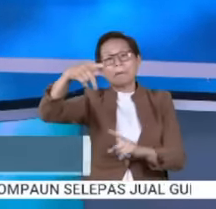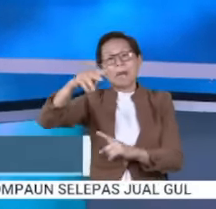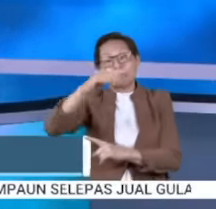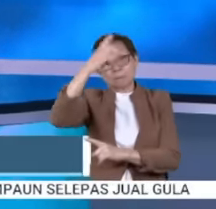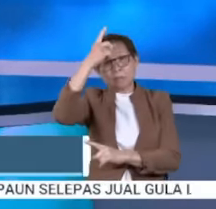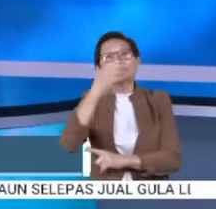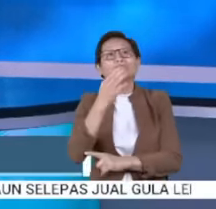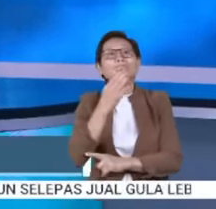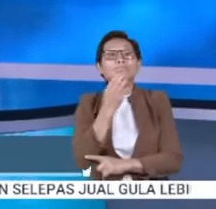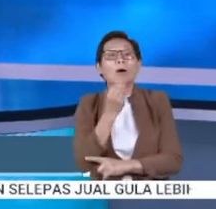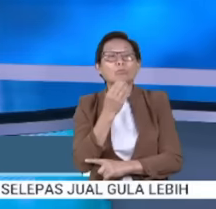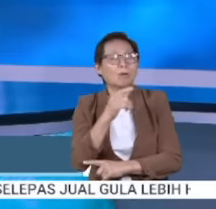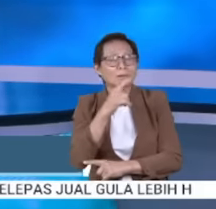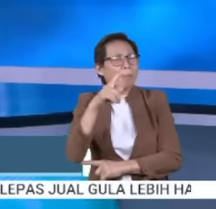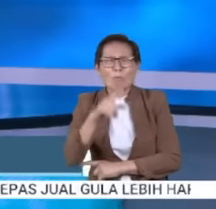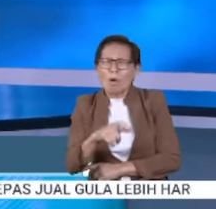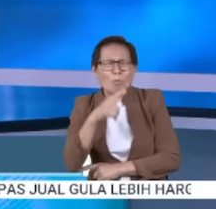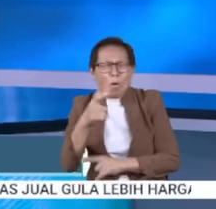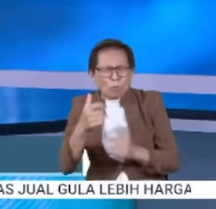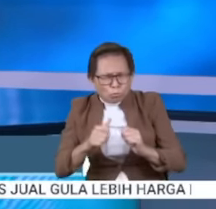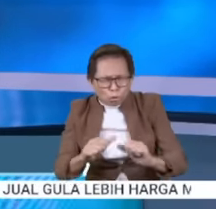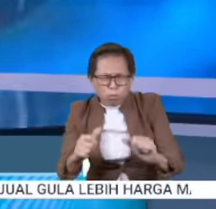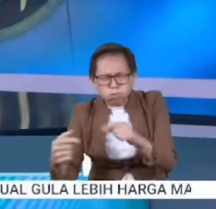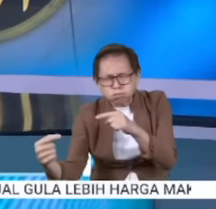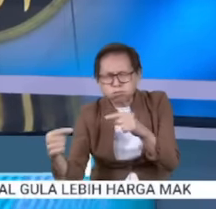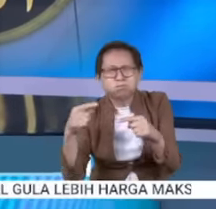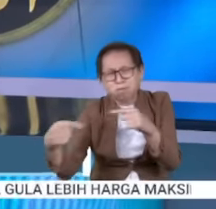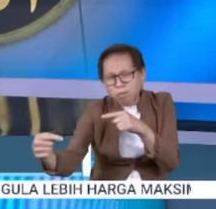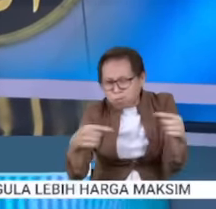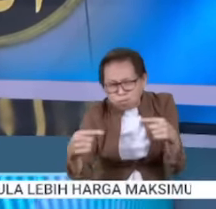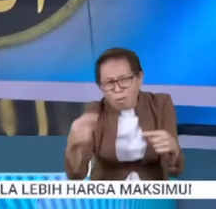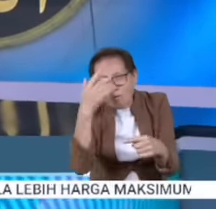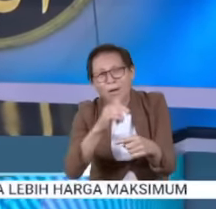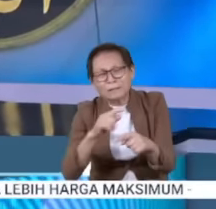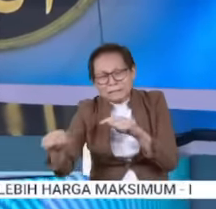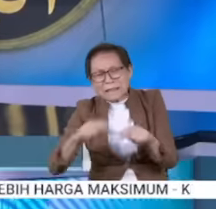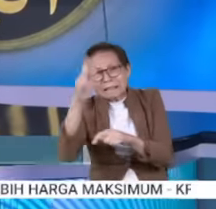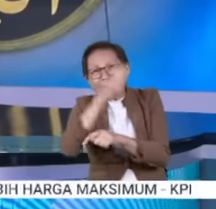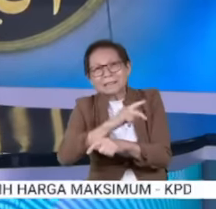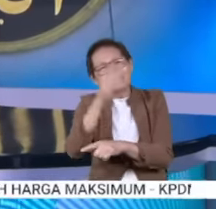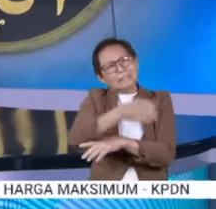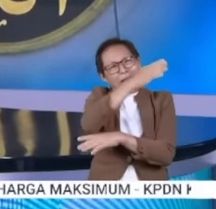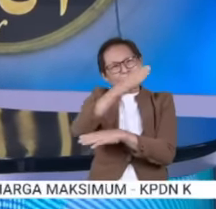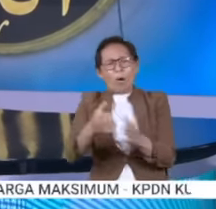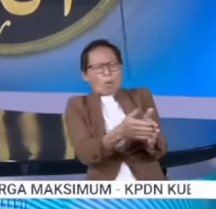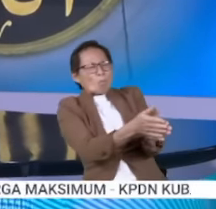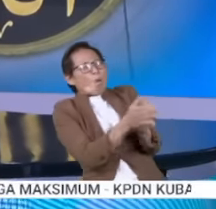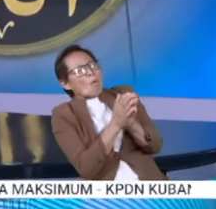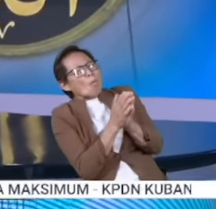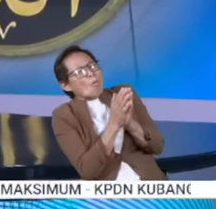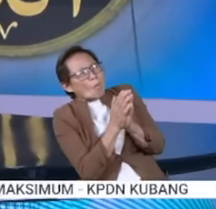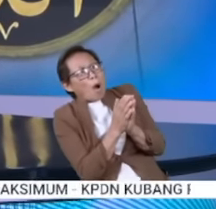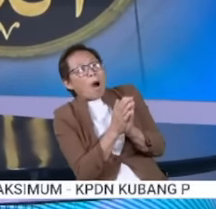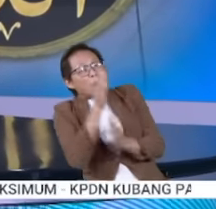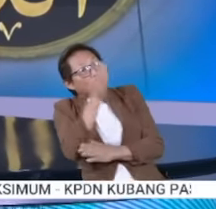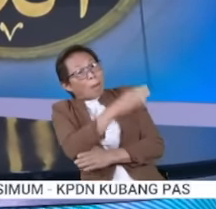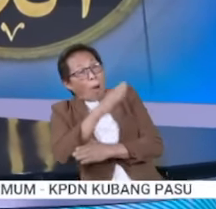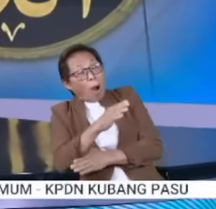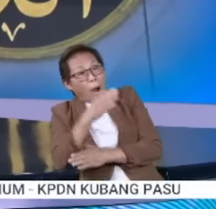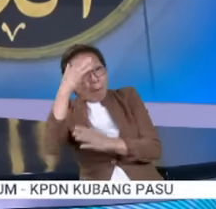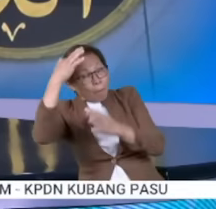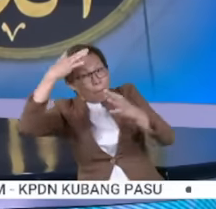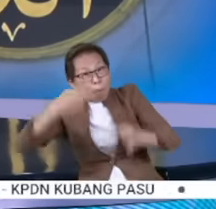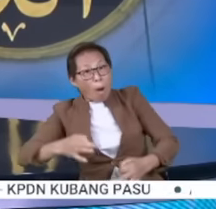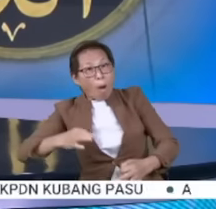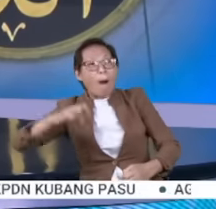menegaskan ia tidak perlu terus dipolitikan karena tindakan kerajaan menarik balik rayuan terhadap Keputusan Mahkamah